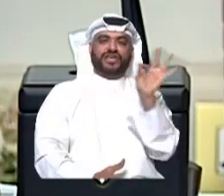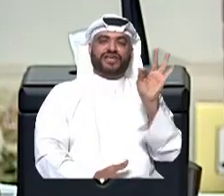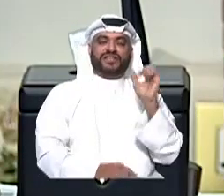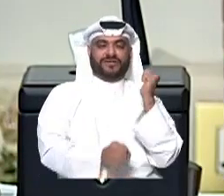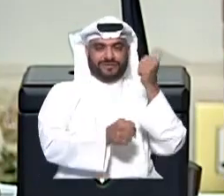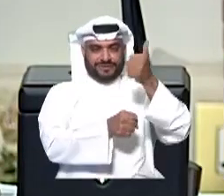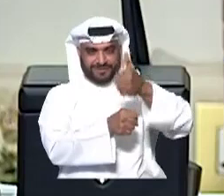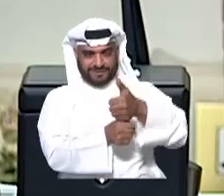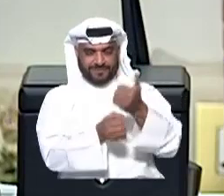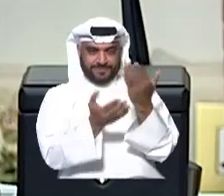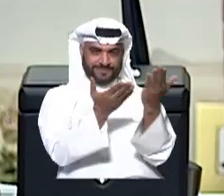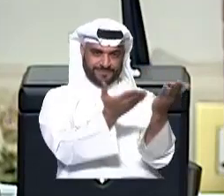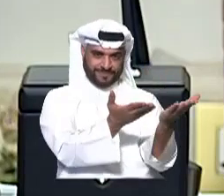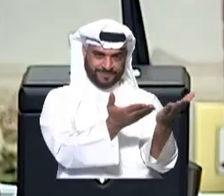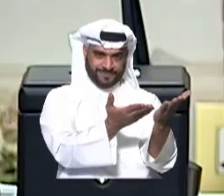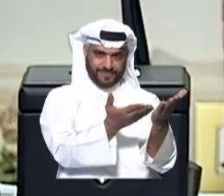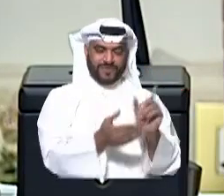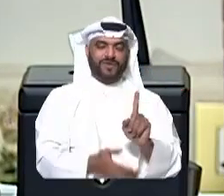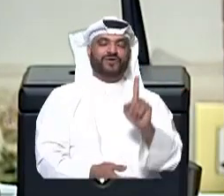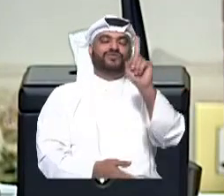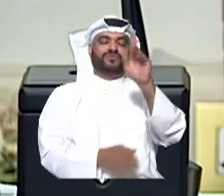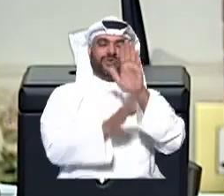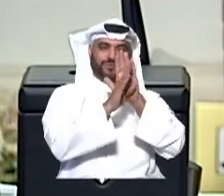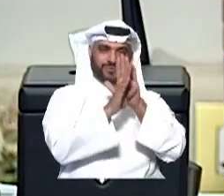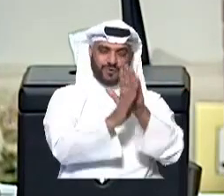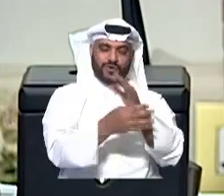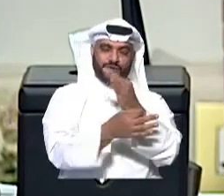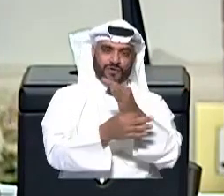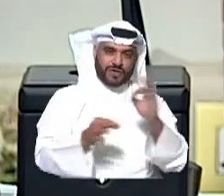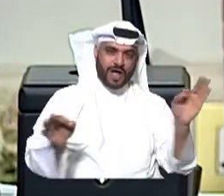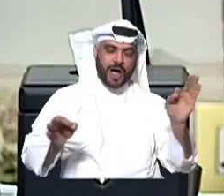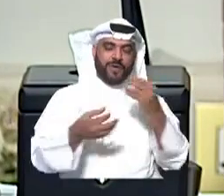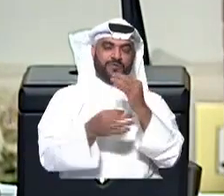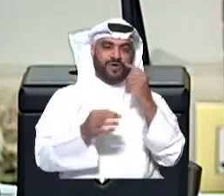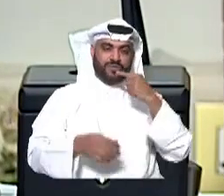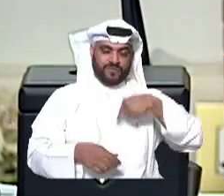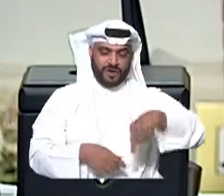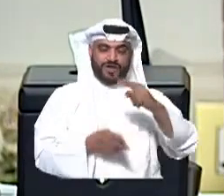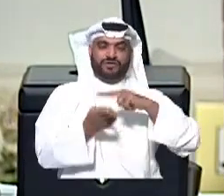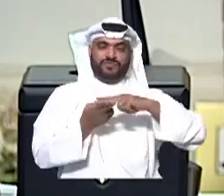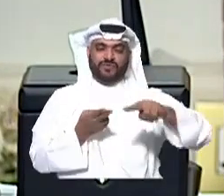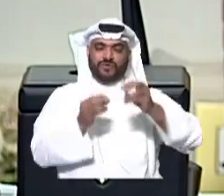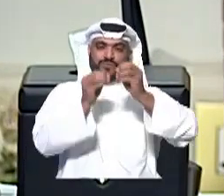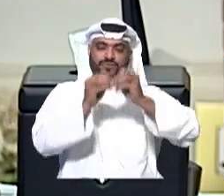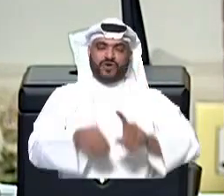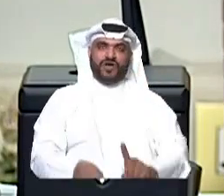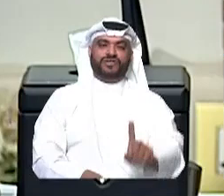بمنصبه، معتزا بنشأته العسكرية في دولة الكويت